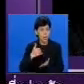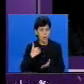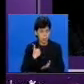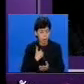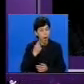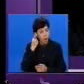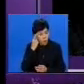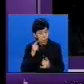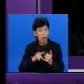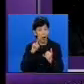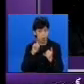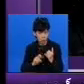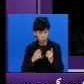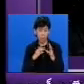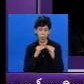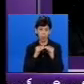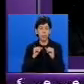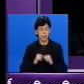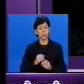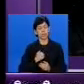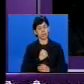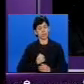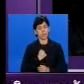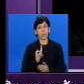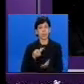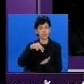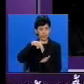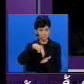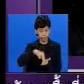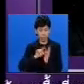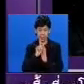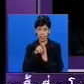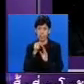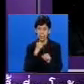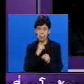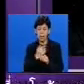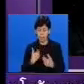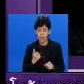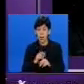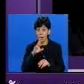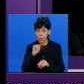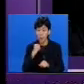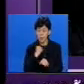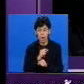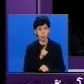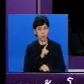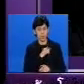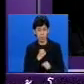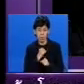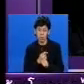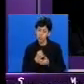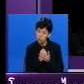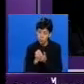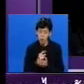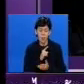หลังทราบว่านายเย็นเสียชีวิตที่ประชุมได้แสดงความอาลัยด้วยการลุกขึ้นยืน1นาทีพร้อมกันนี้ทางรัฐสภาจะรับผิดชอบในเรื่องดังกล่